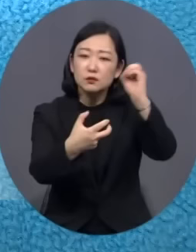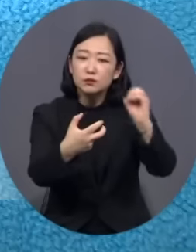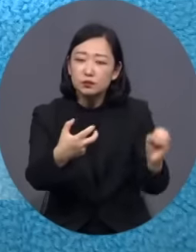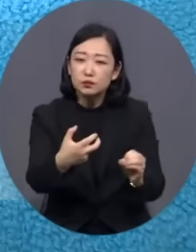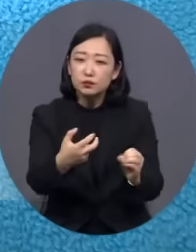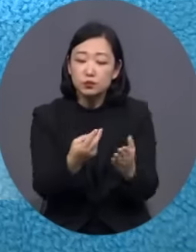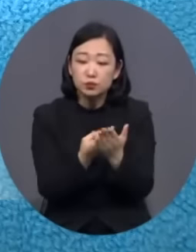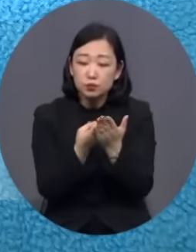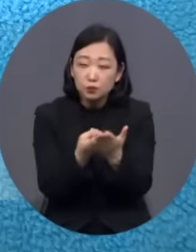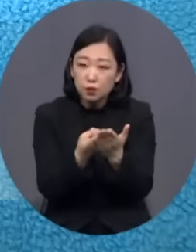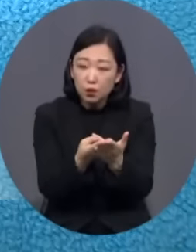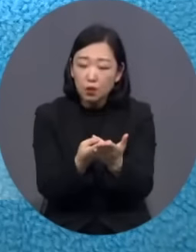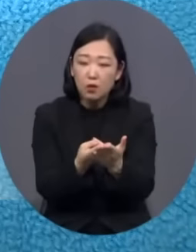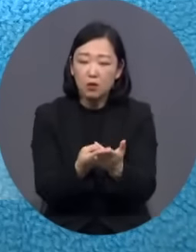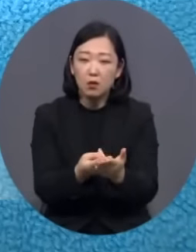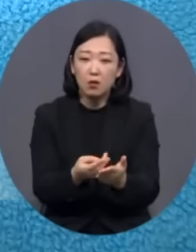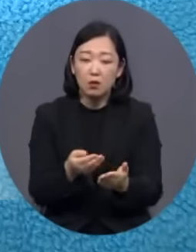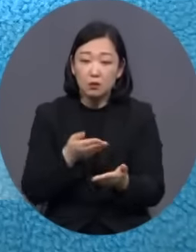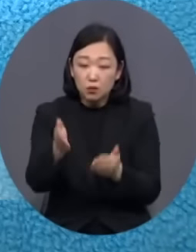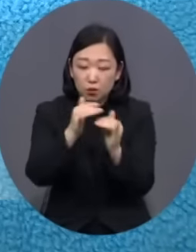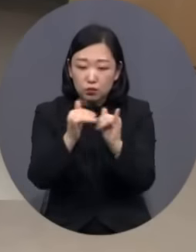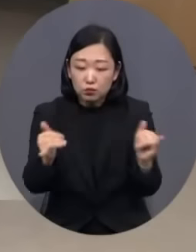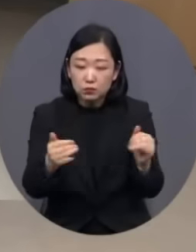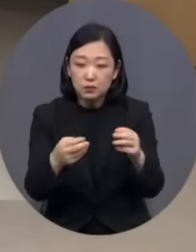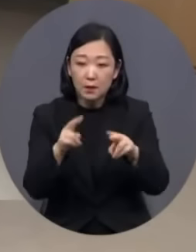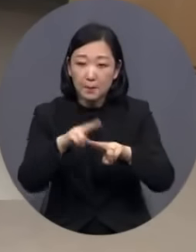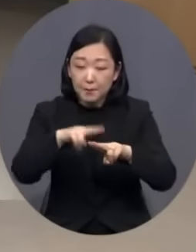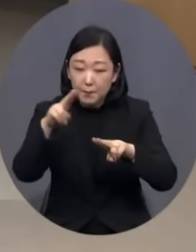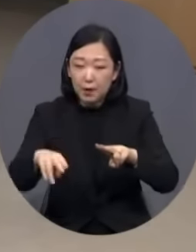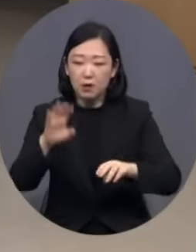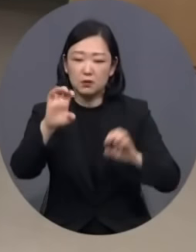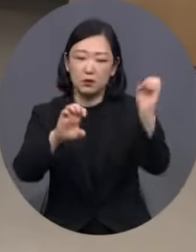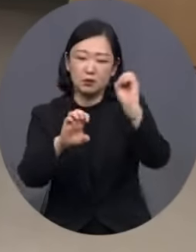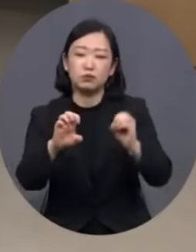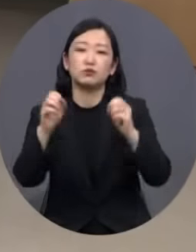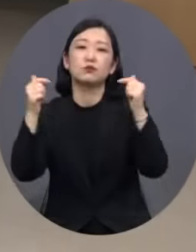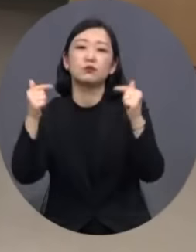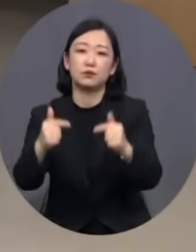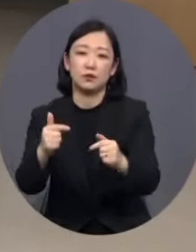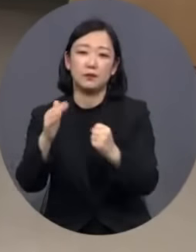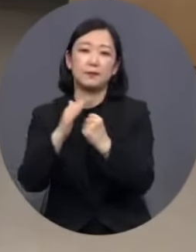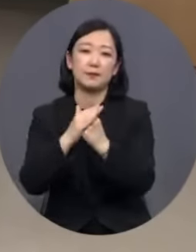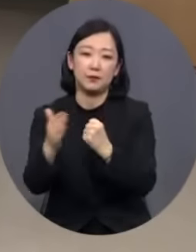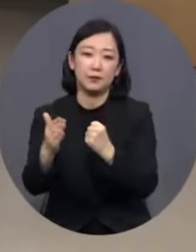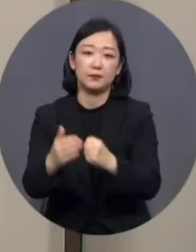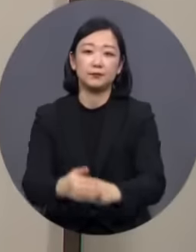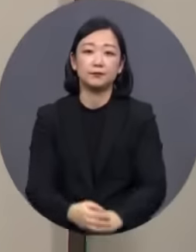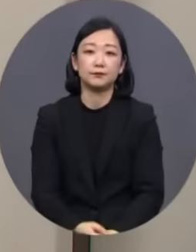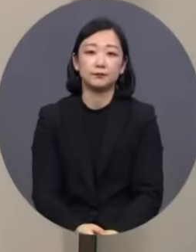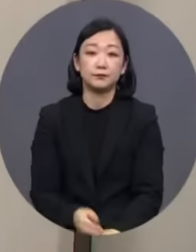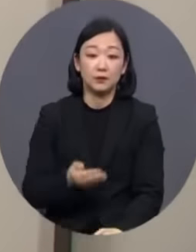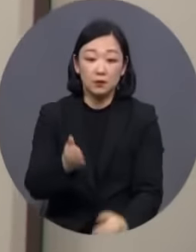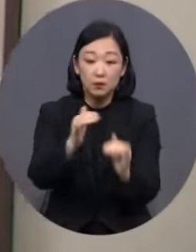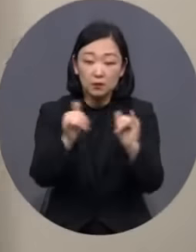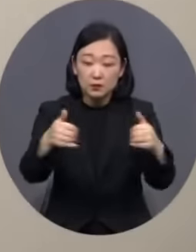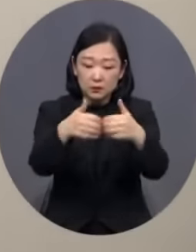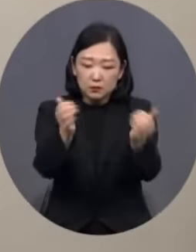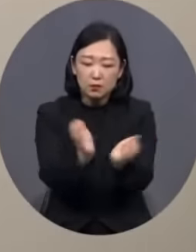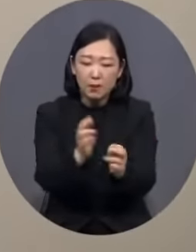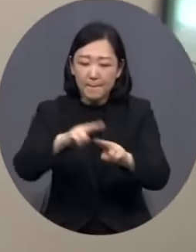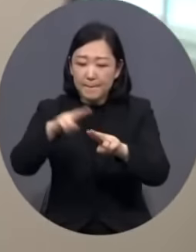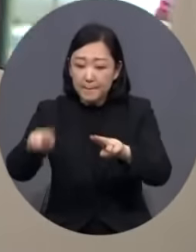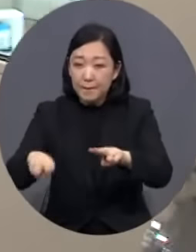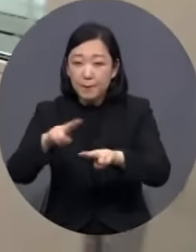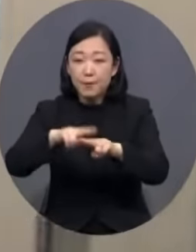70%대였던 병상 가동률이 전공의 이탈 이후 40%대로 급격히 줄었기 때문입니다. 전공의 집단 이탈이